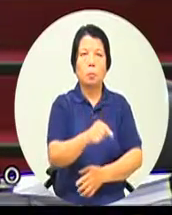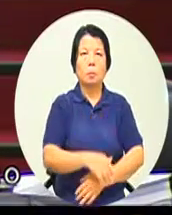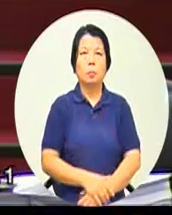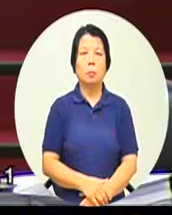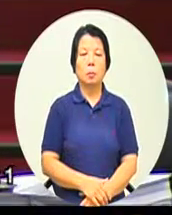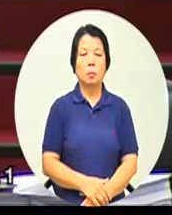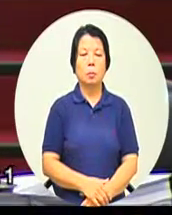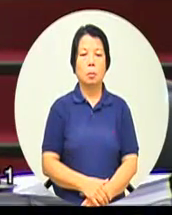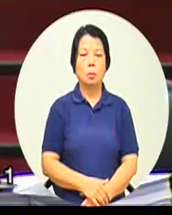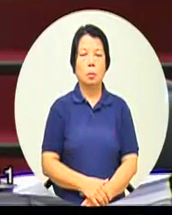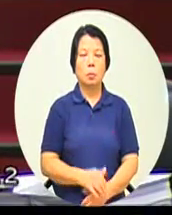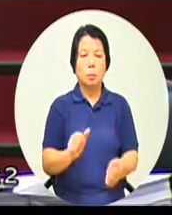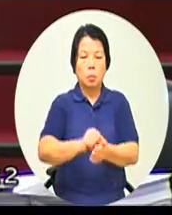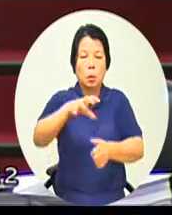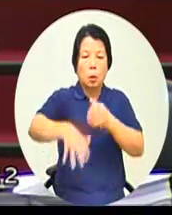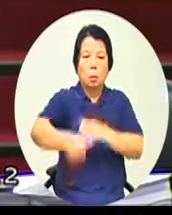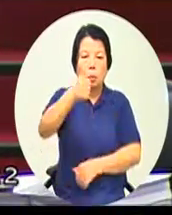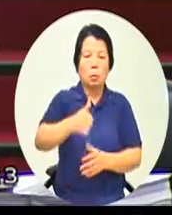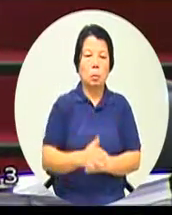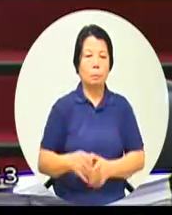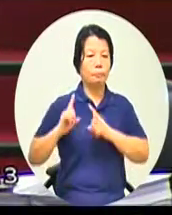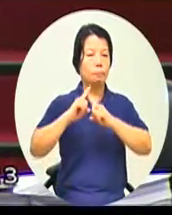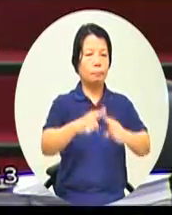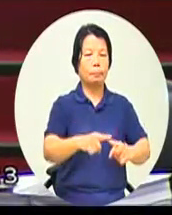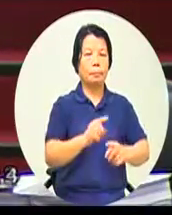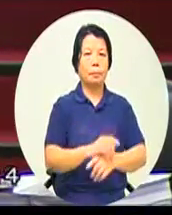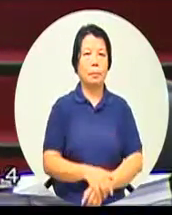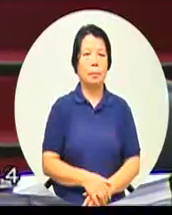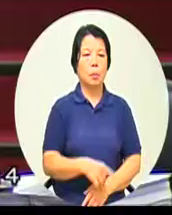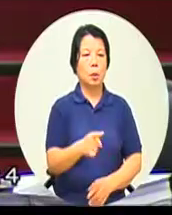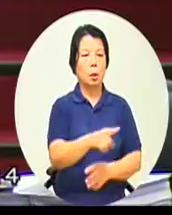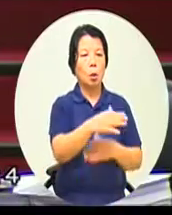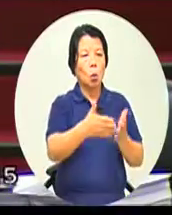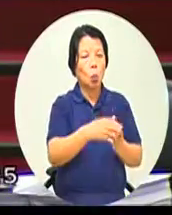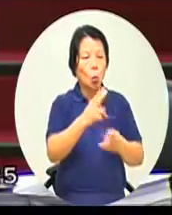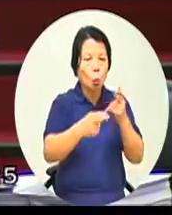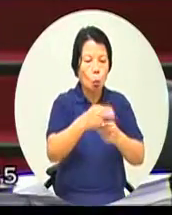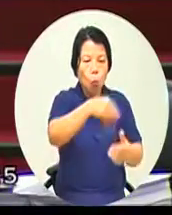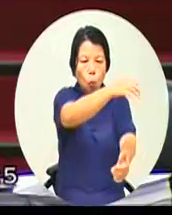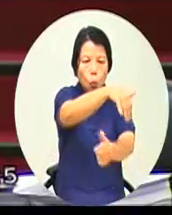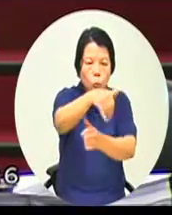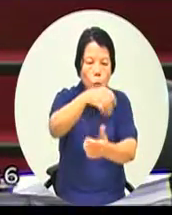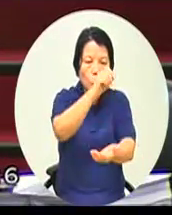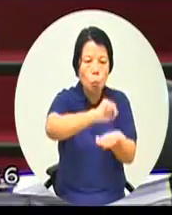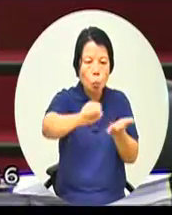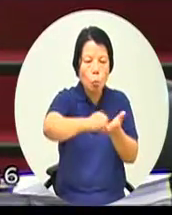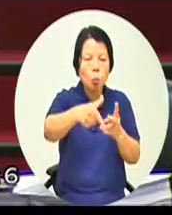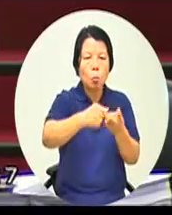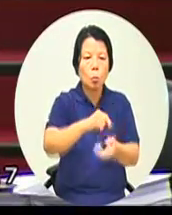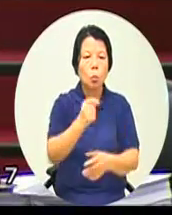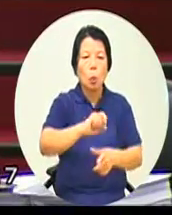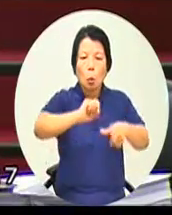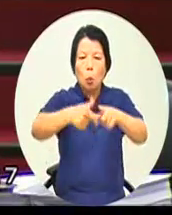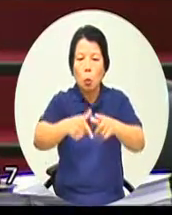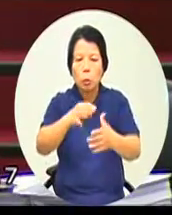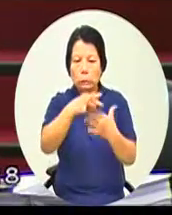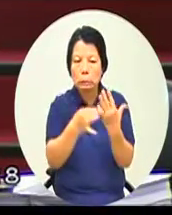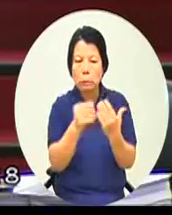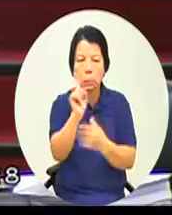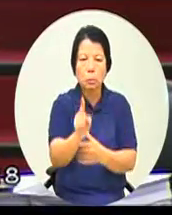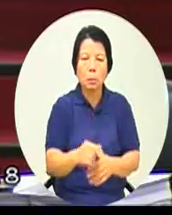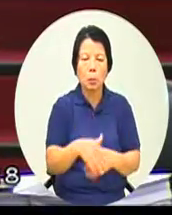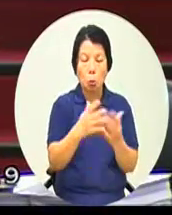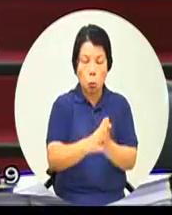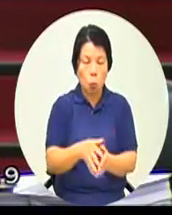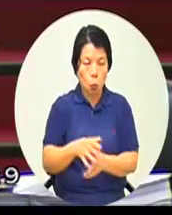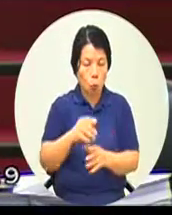副局长去遐坐镇，因到底是安怎招标的？到底厂商的资格如何？你去看到你就惊死